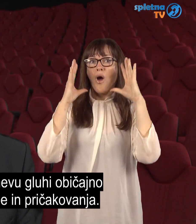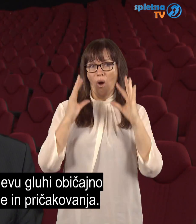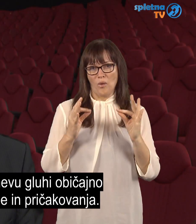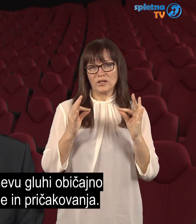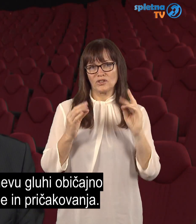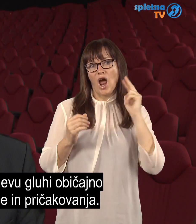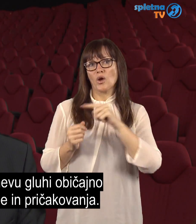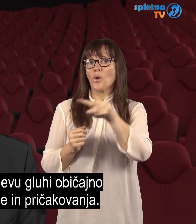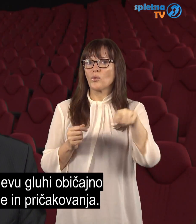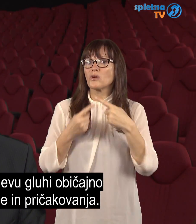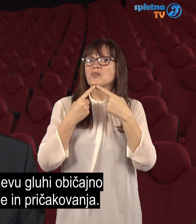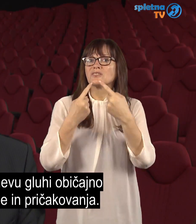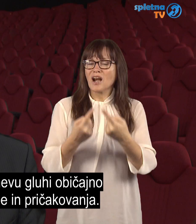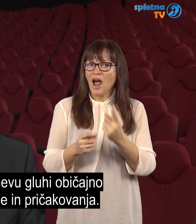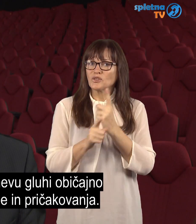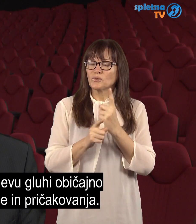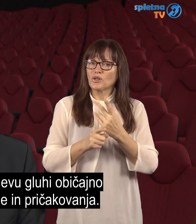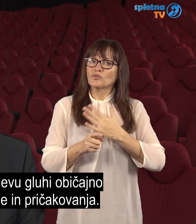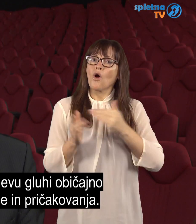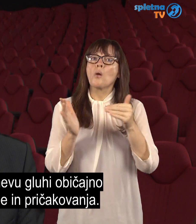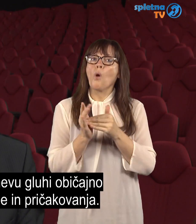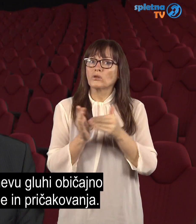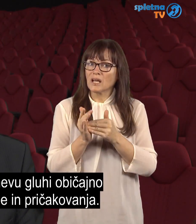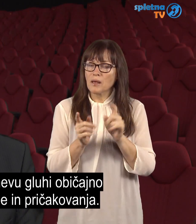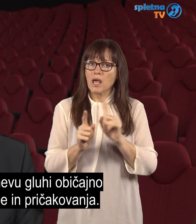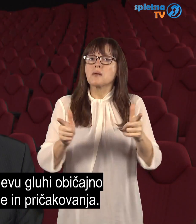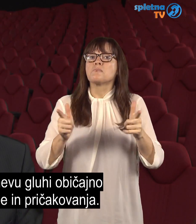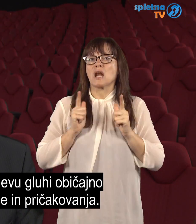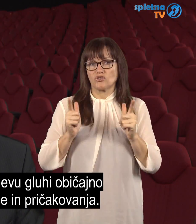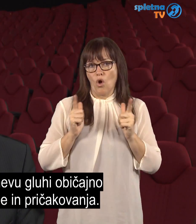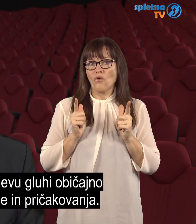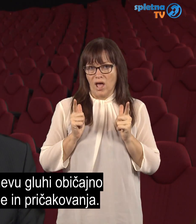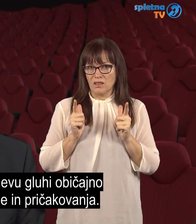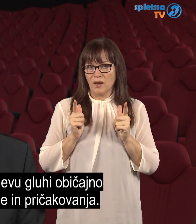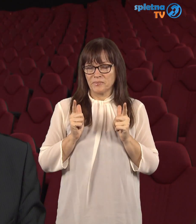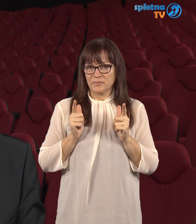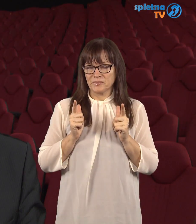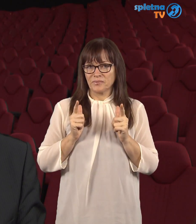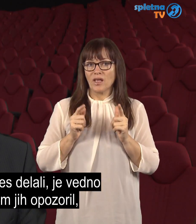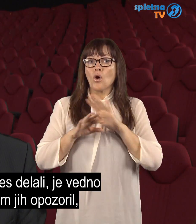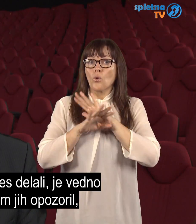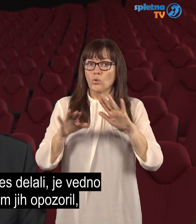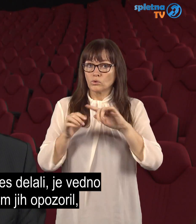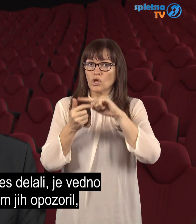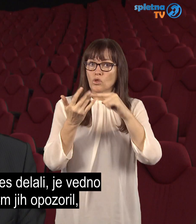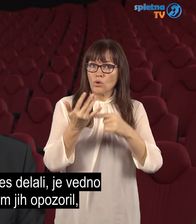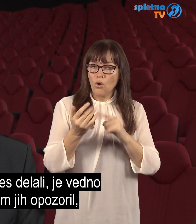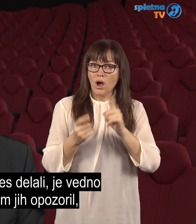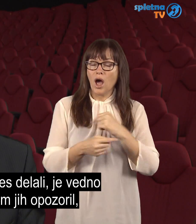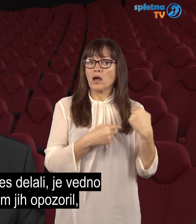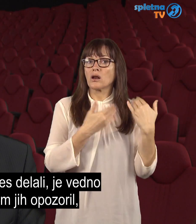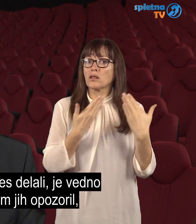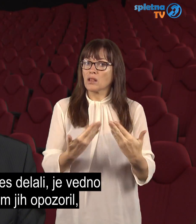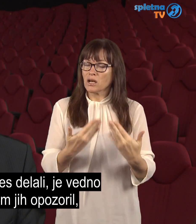običajno gluhi izražajo tudi svoje potrebe in pa pričakovanja. In vse to, kar so do